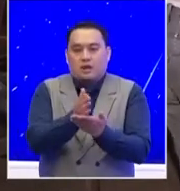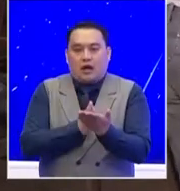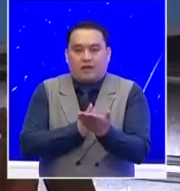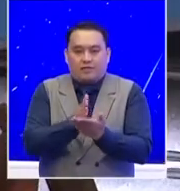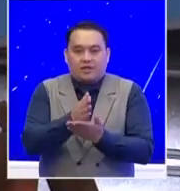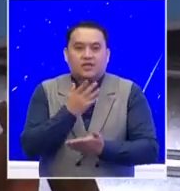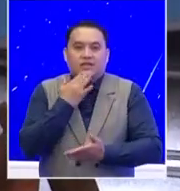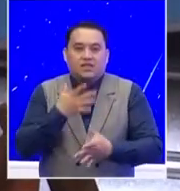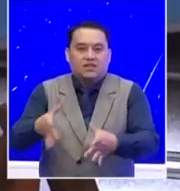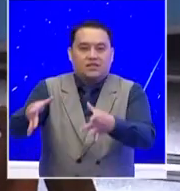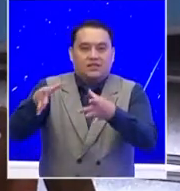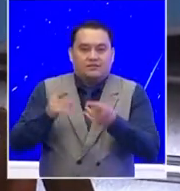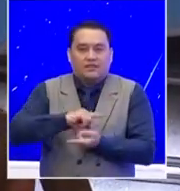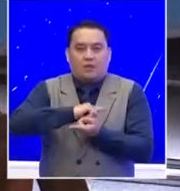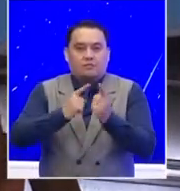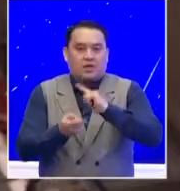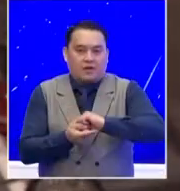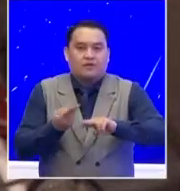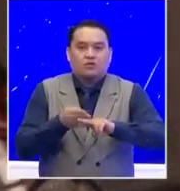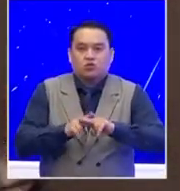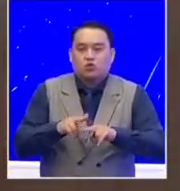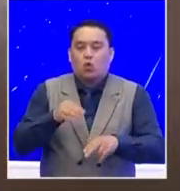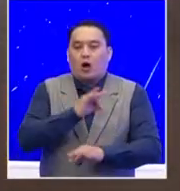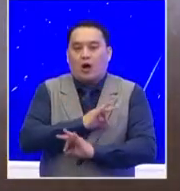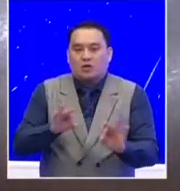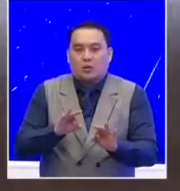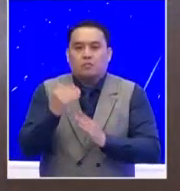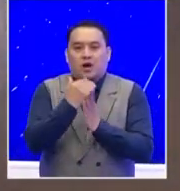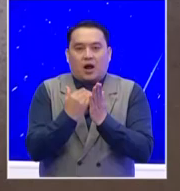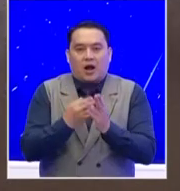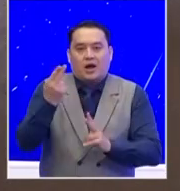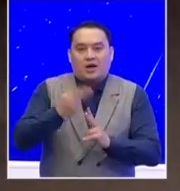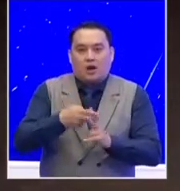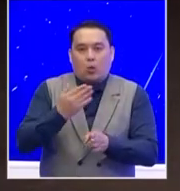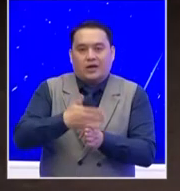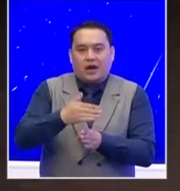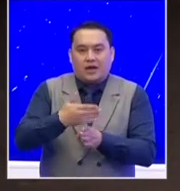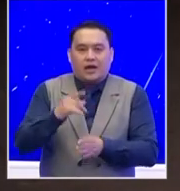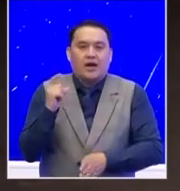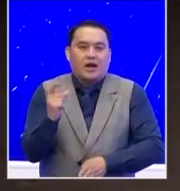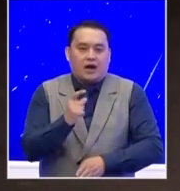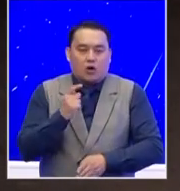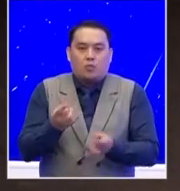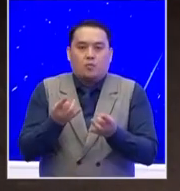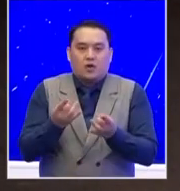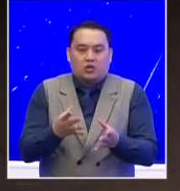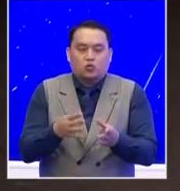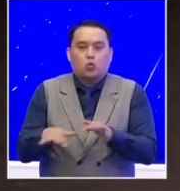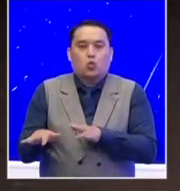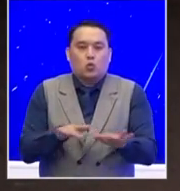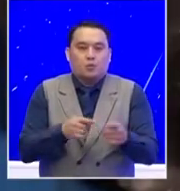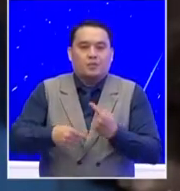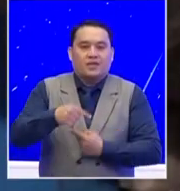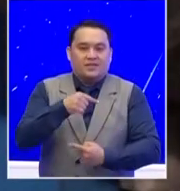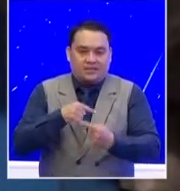является импортозамещение. Отличным подспорьем в этом вопросе является программа льготного кредитования «Экономика простых вещей». В рамках работы